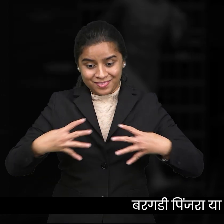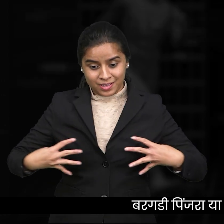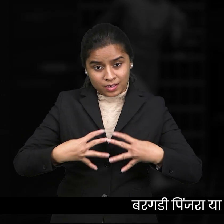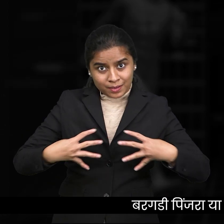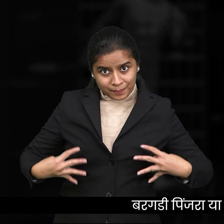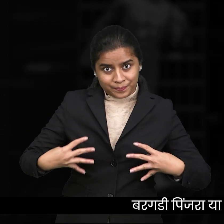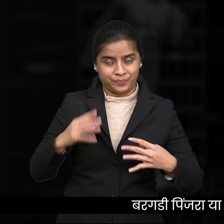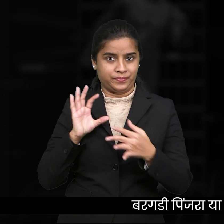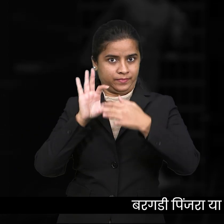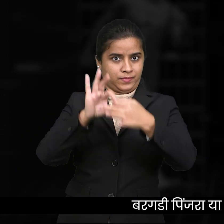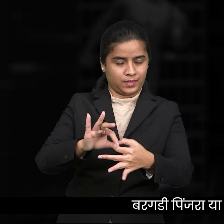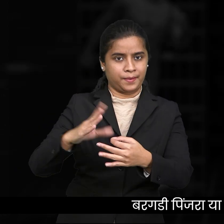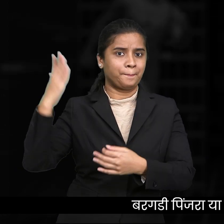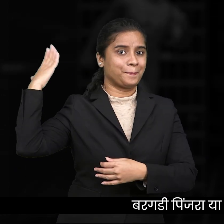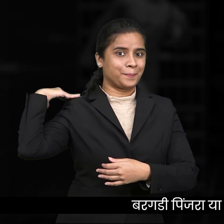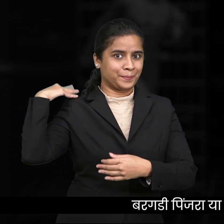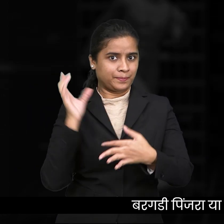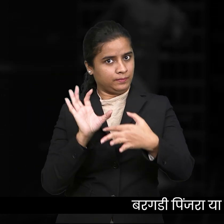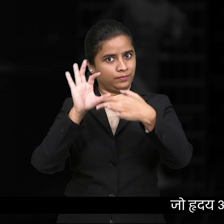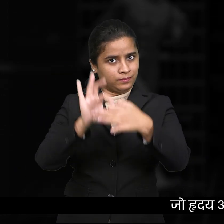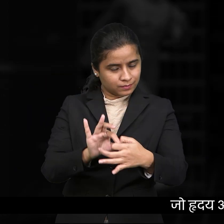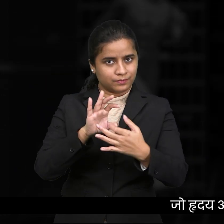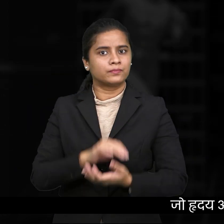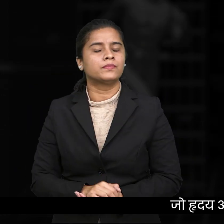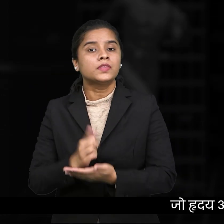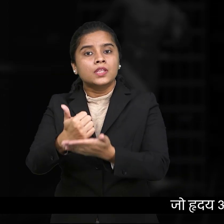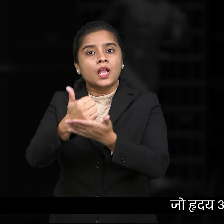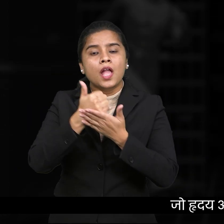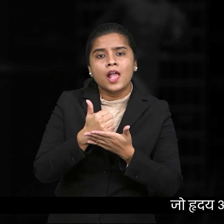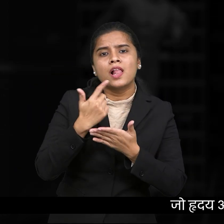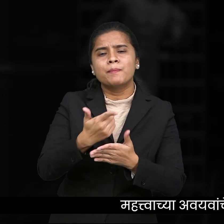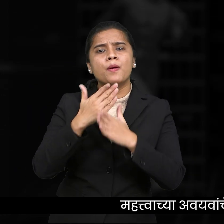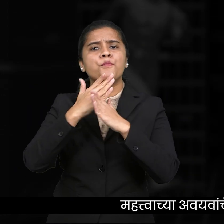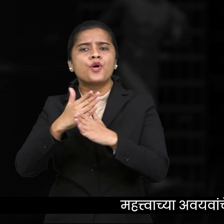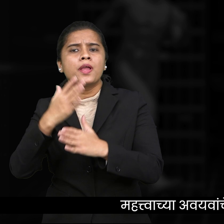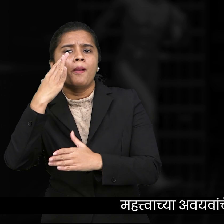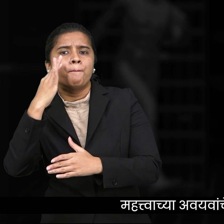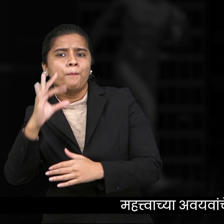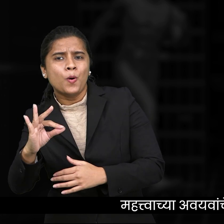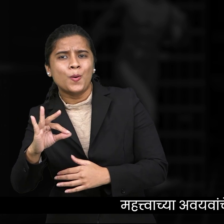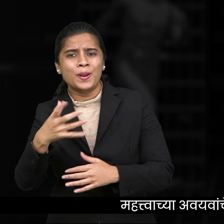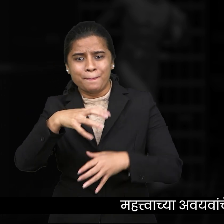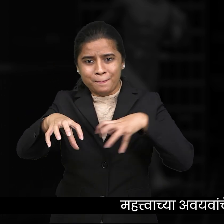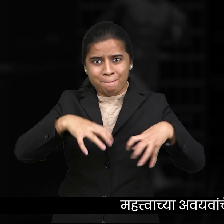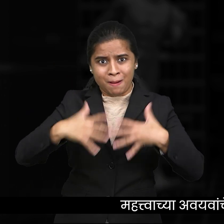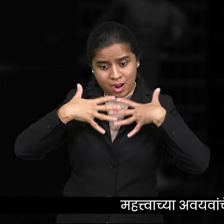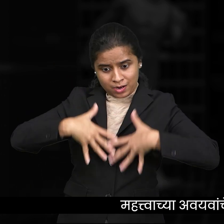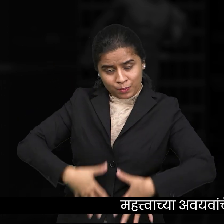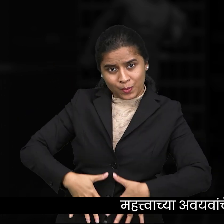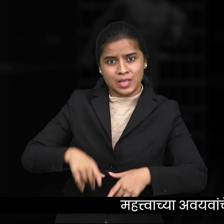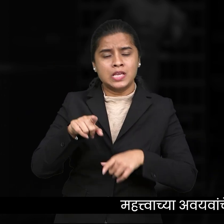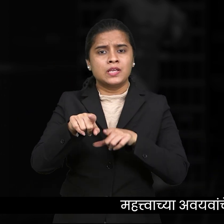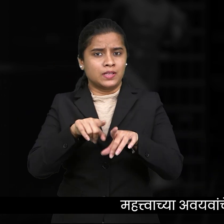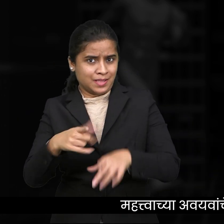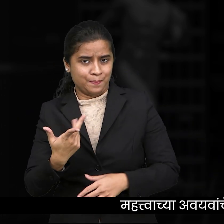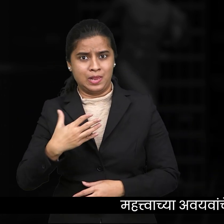बरगडी पिंजरा या कशेरुकांशी जोडलेला असतो, जो हृदय आणि फुफ्फुसांसारख्या महत्त्वाच्या अवयवांचे संरक्षण करण्यास मदत